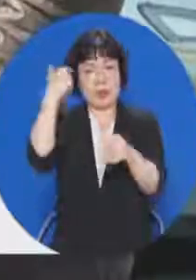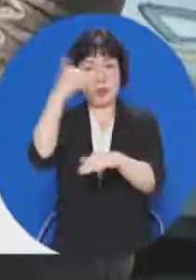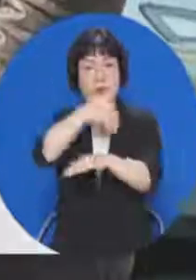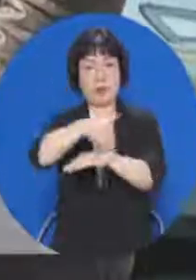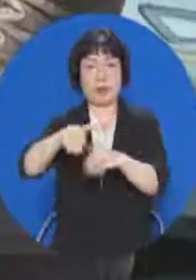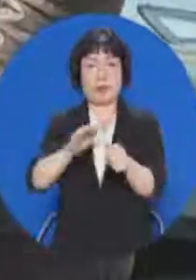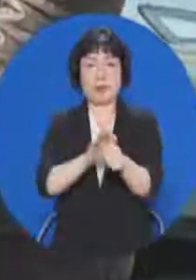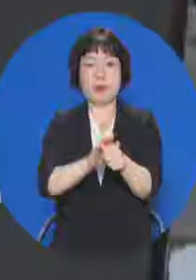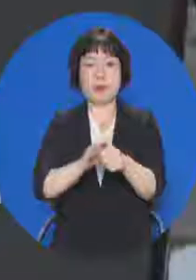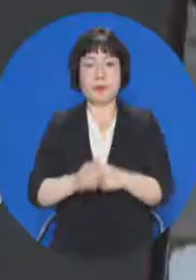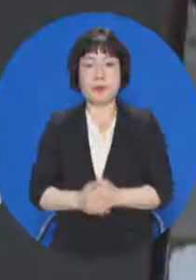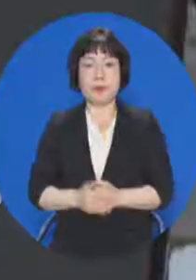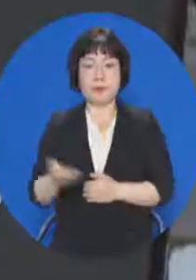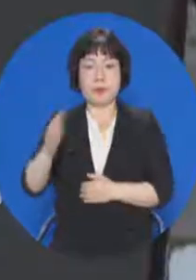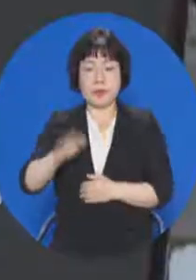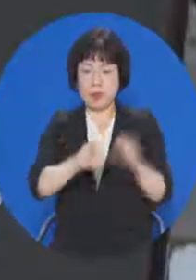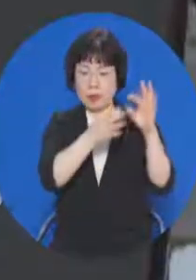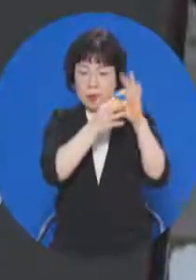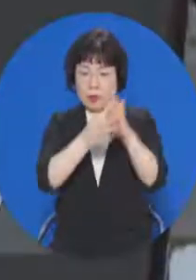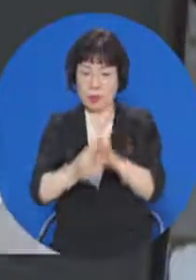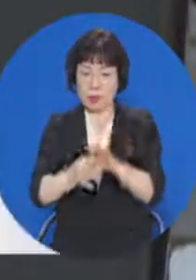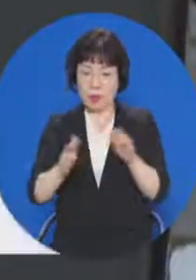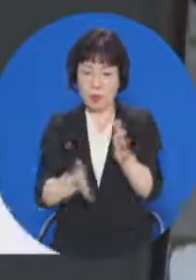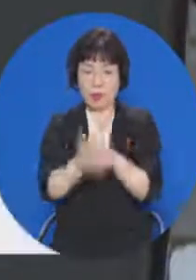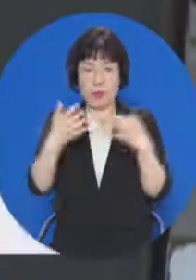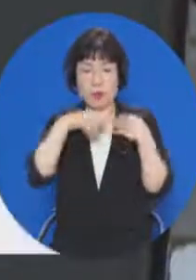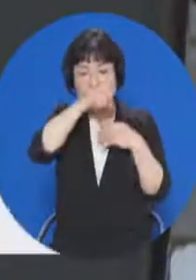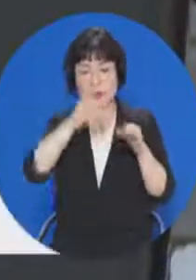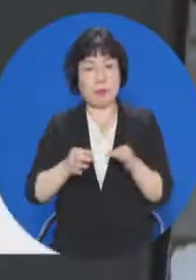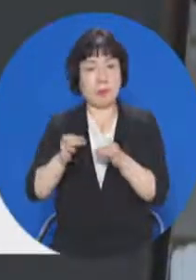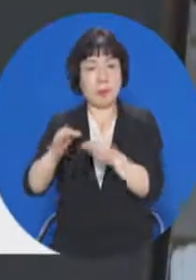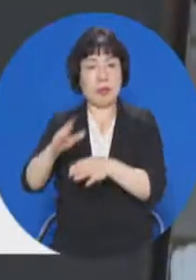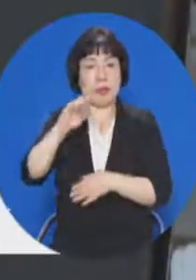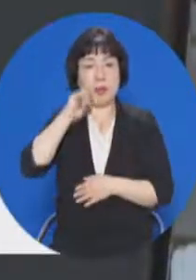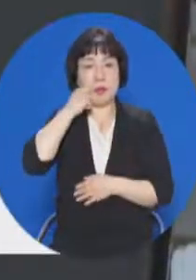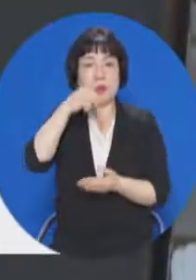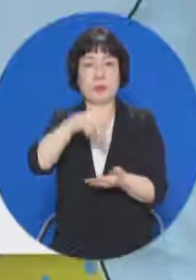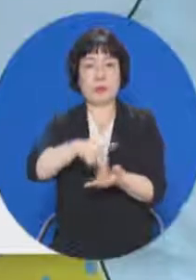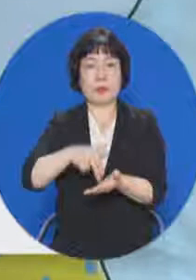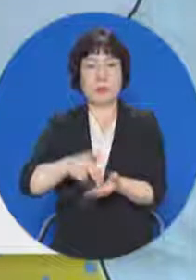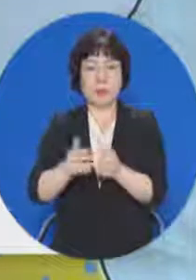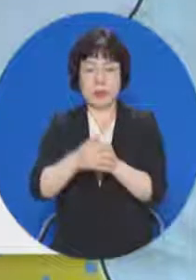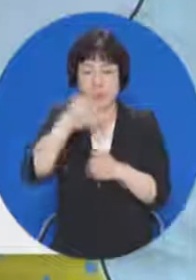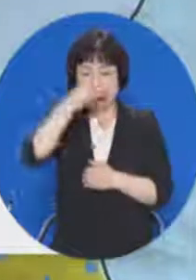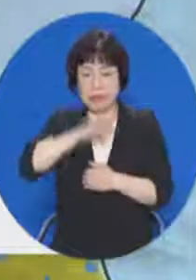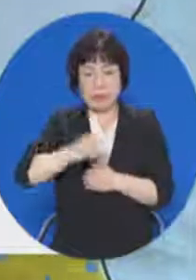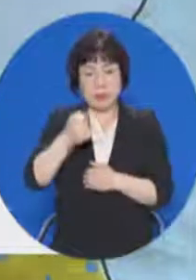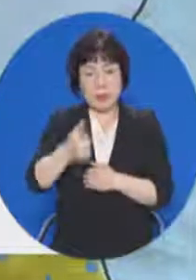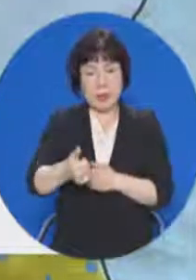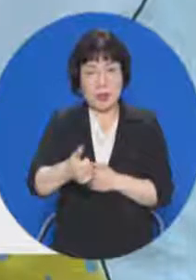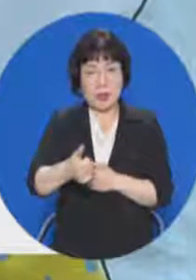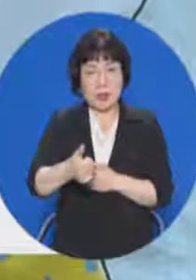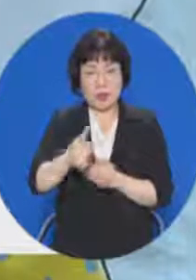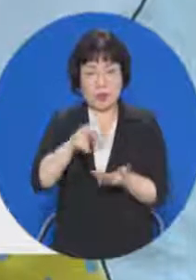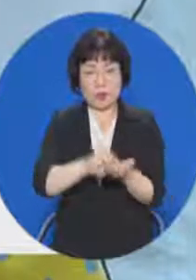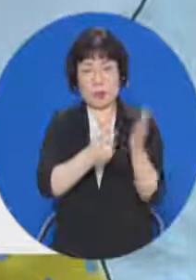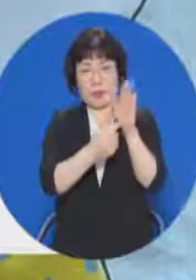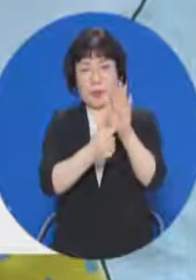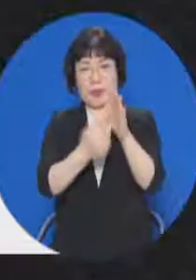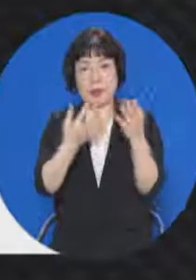예정입니다 하지만 계속해서 지자체 예산을 투입할 수는 없는 데다 효율성이 떨어진다는 지적이 적지